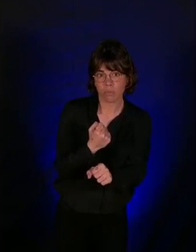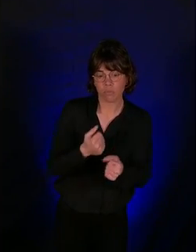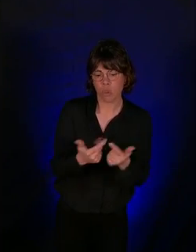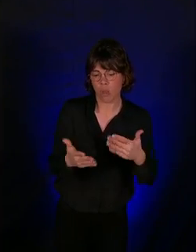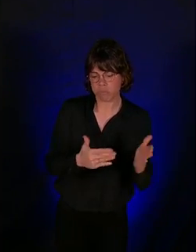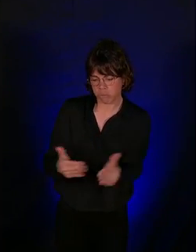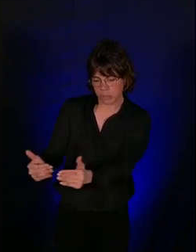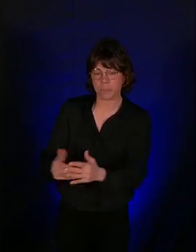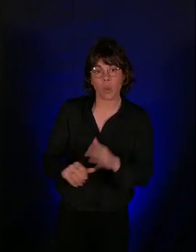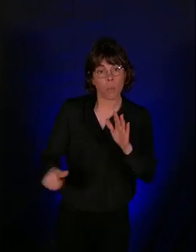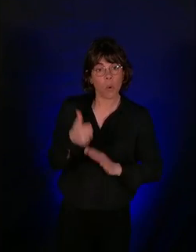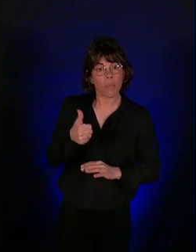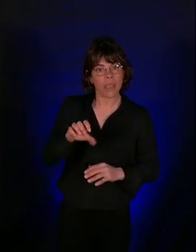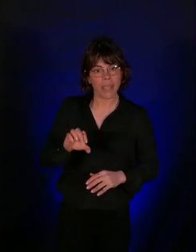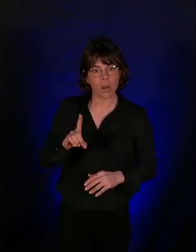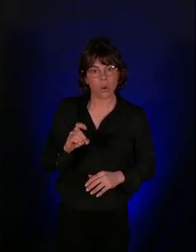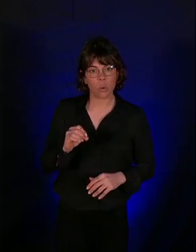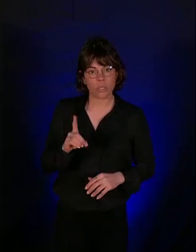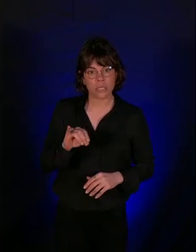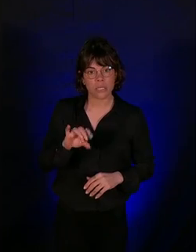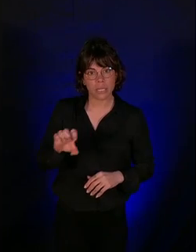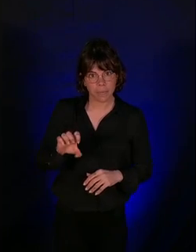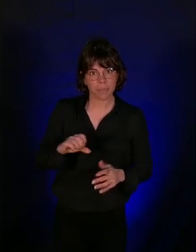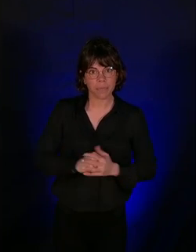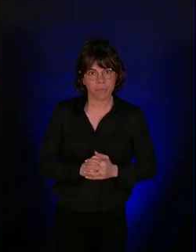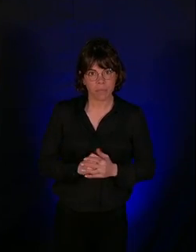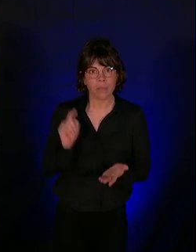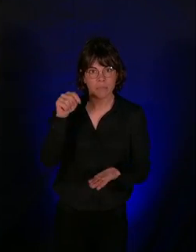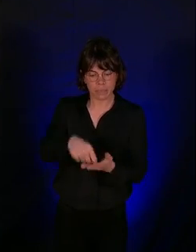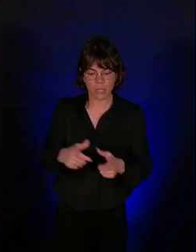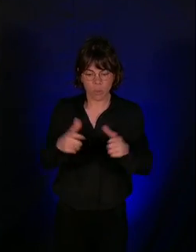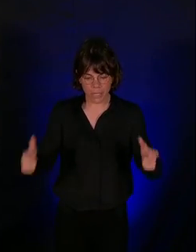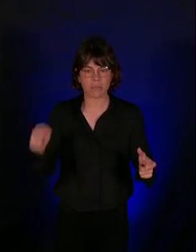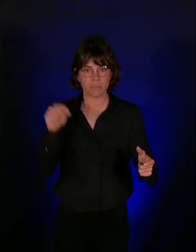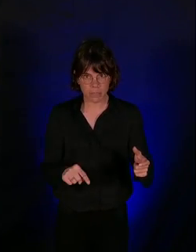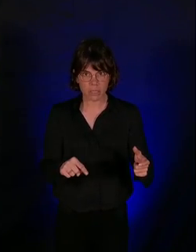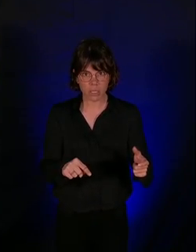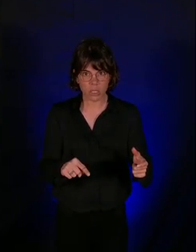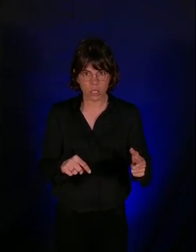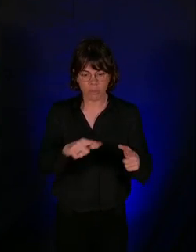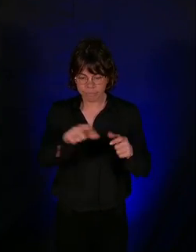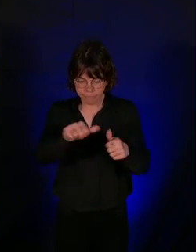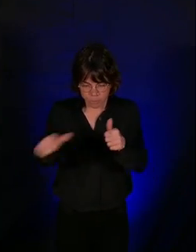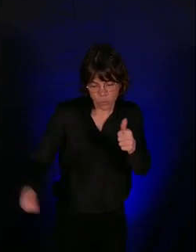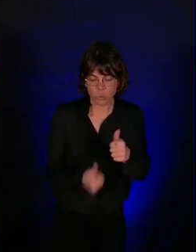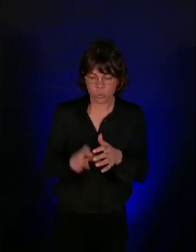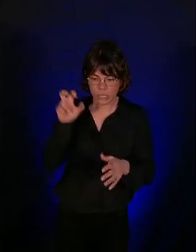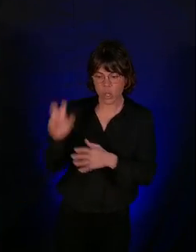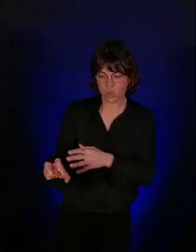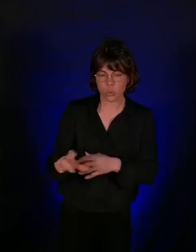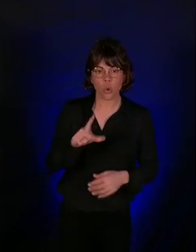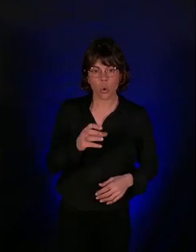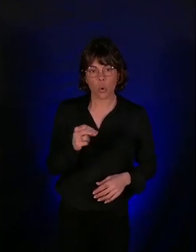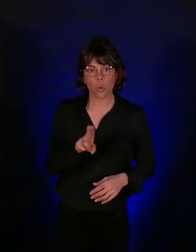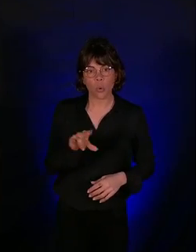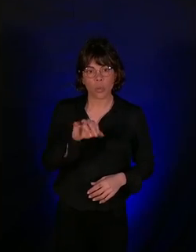et pour commencer ellodie d puit Darco châel sous-traitant de ans qui a mené une lutte pour pour